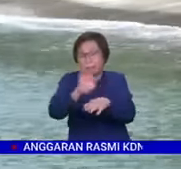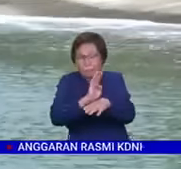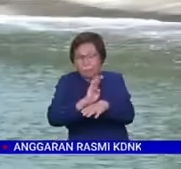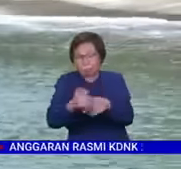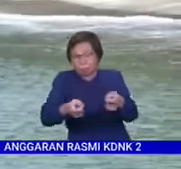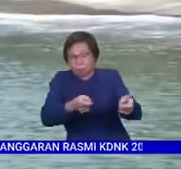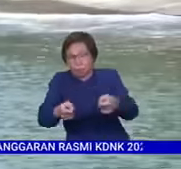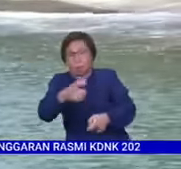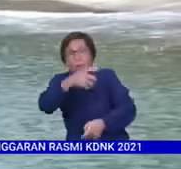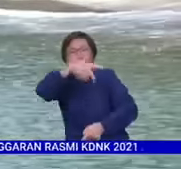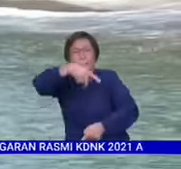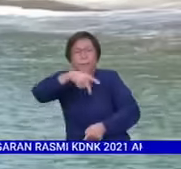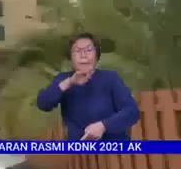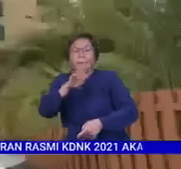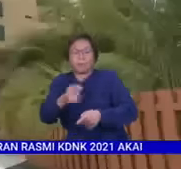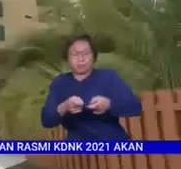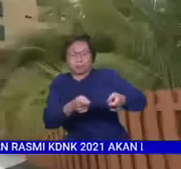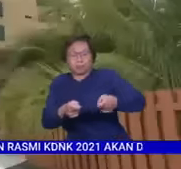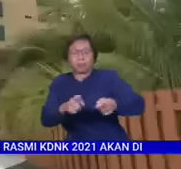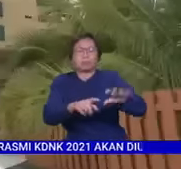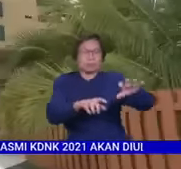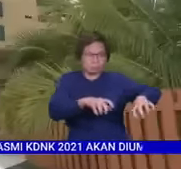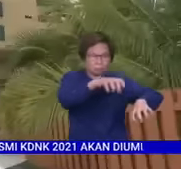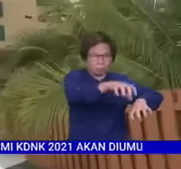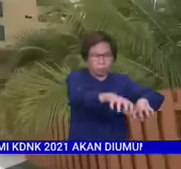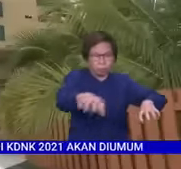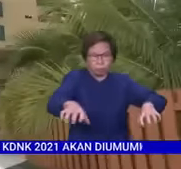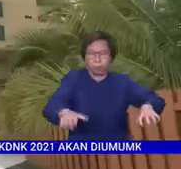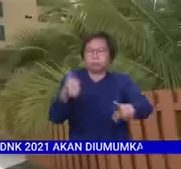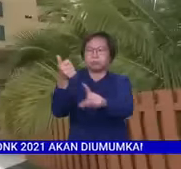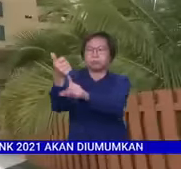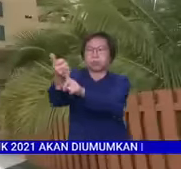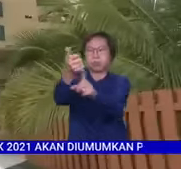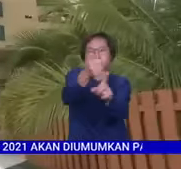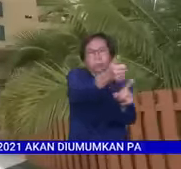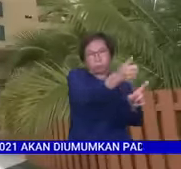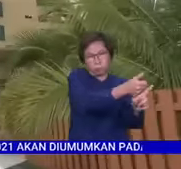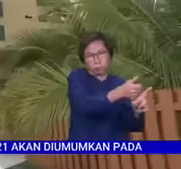diuruskan pihak berkuasa tempatan di locality masing-masing